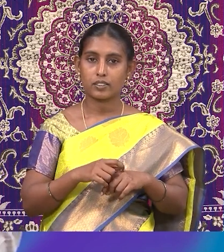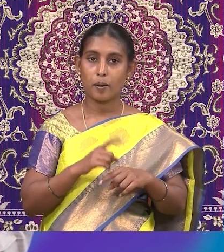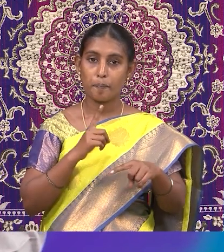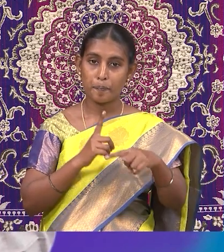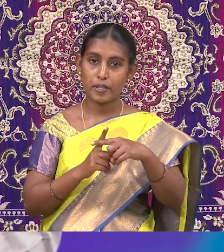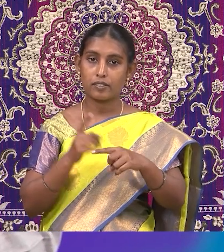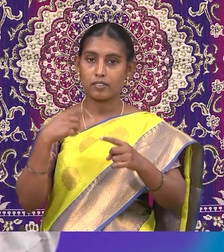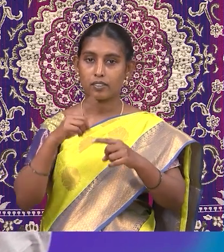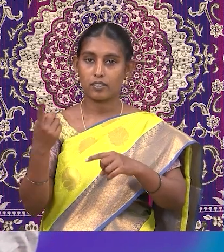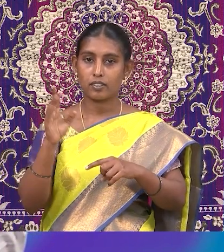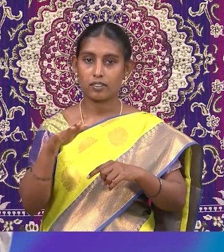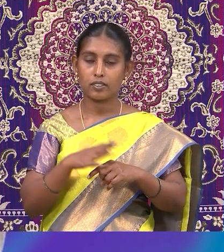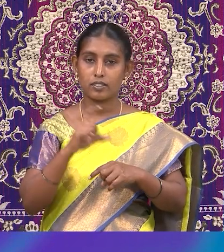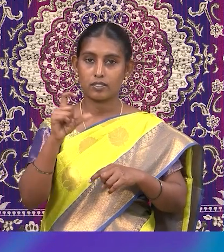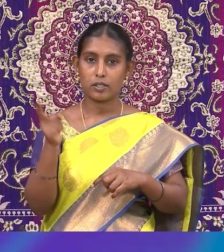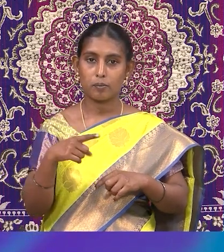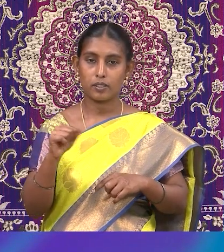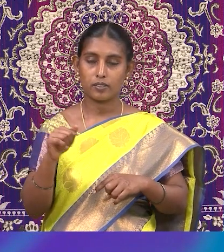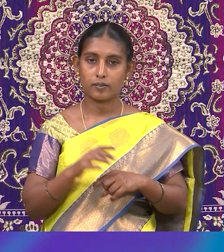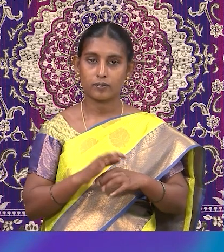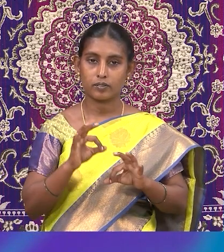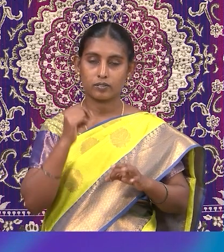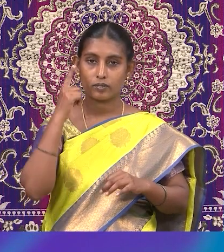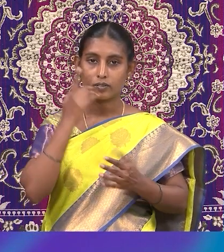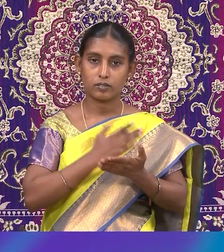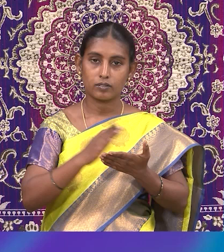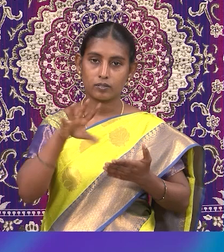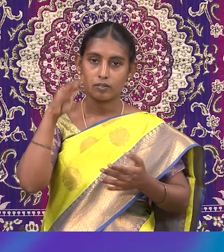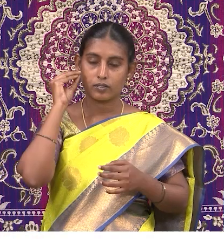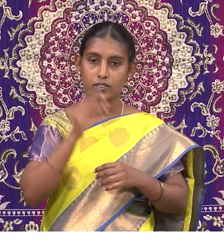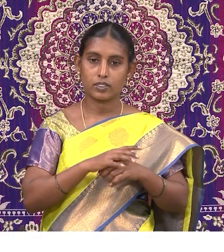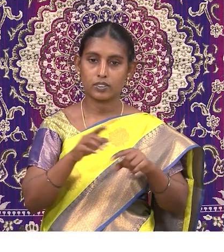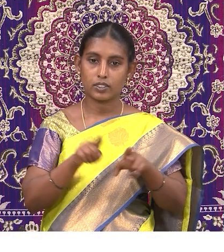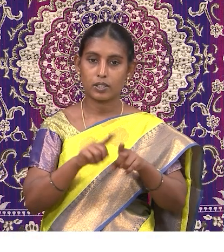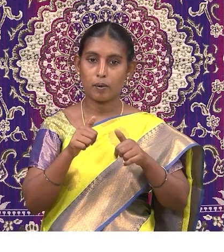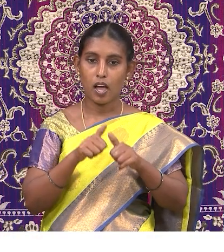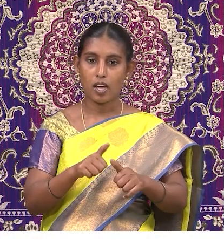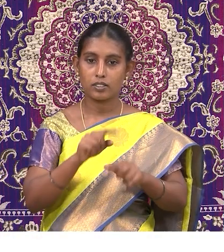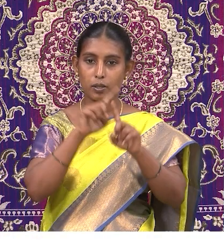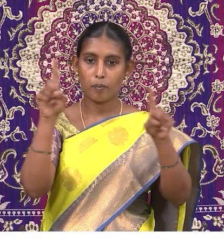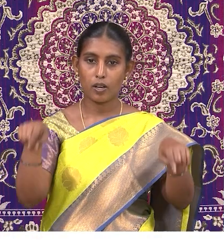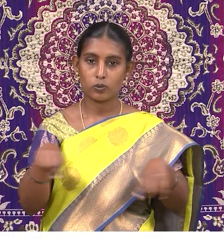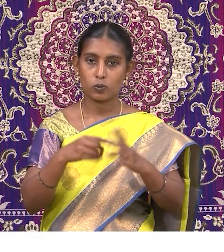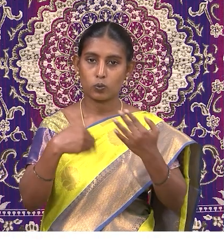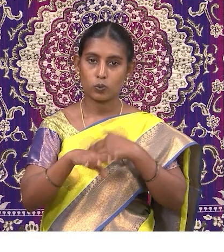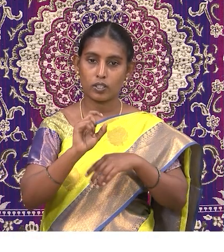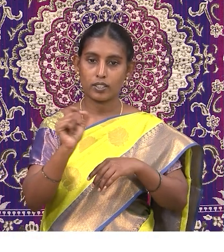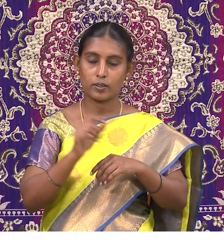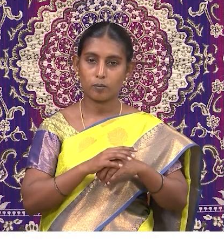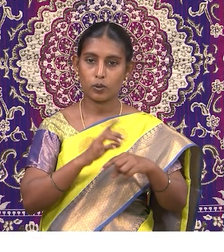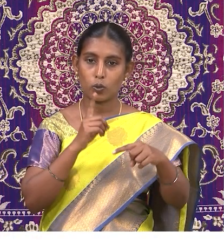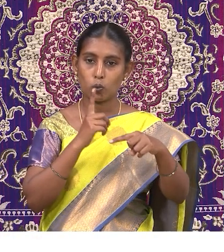பார்க்கலாமா? அடுத்து ஒரு இதுக்கு உடனே நம்ம பாக்ஸ் போட்டு எழுதலாம். ஏன்னா இதில் மூலங்களின் கூடுதல் கே,